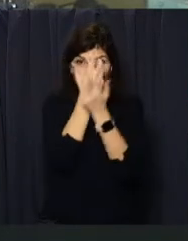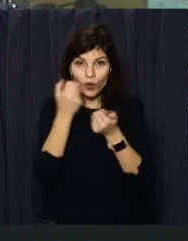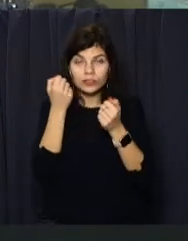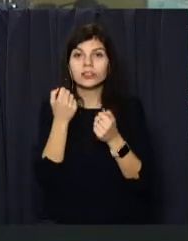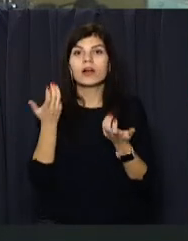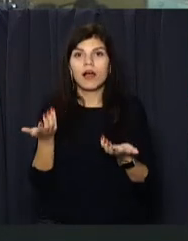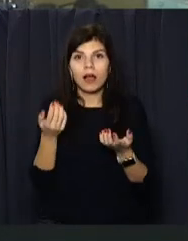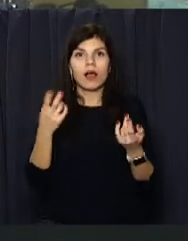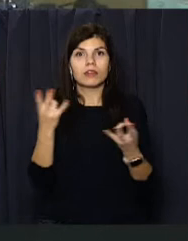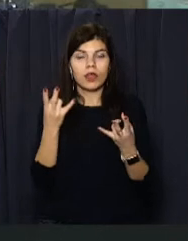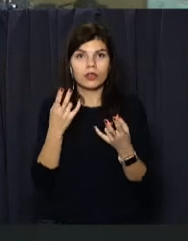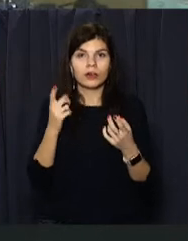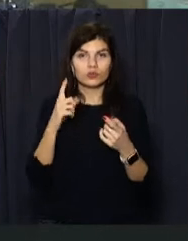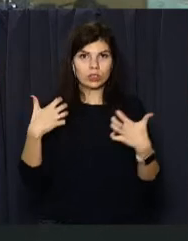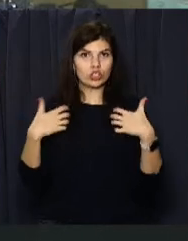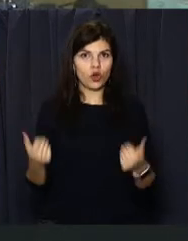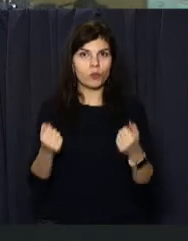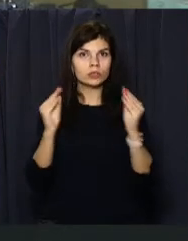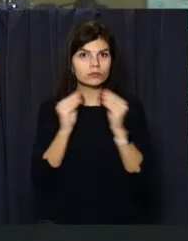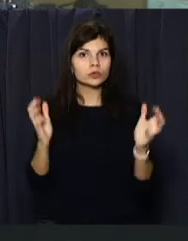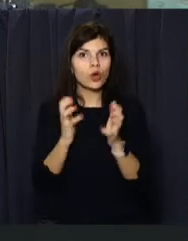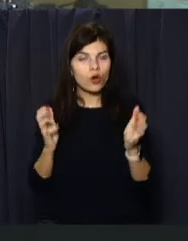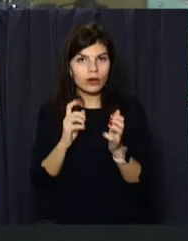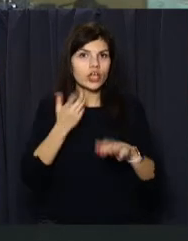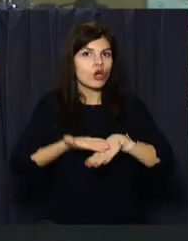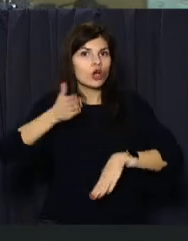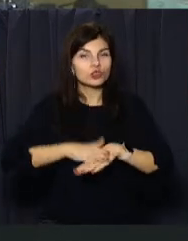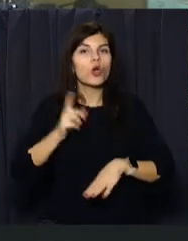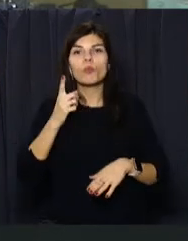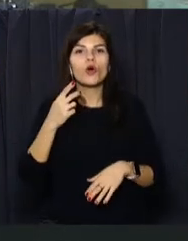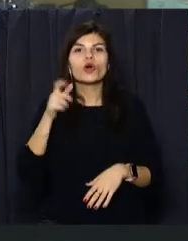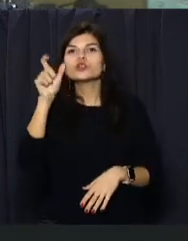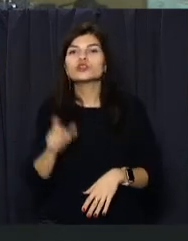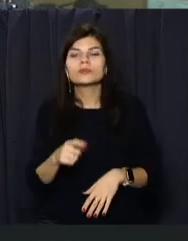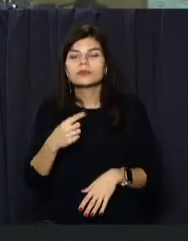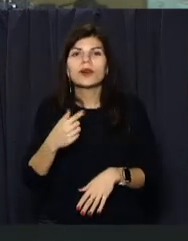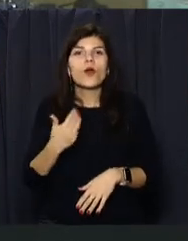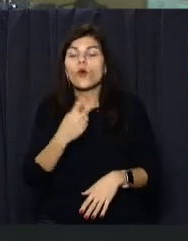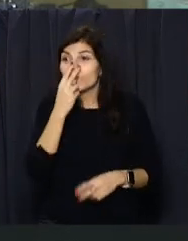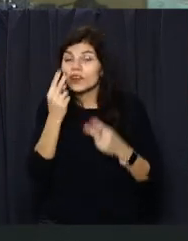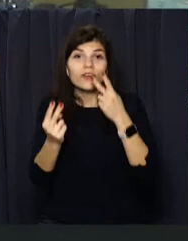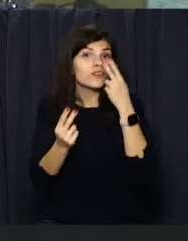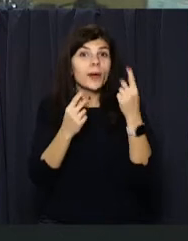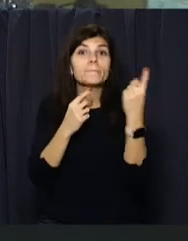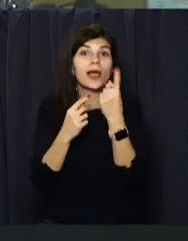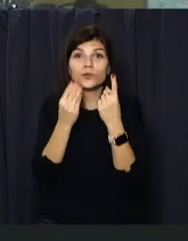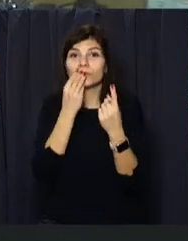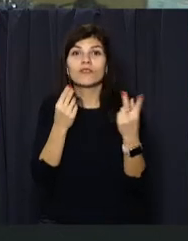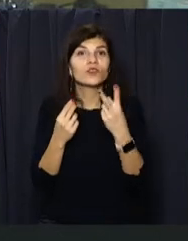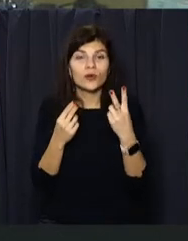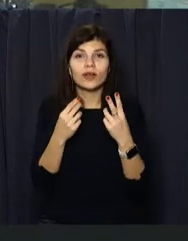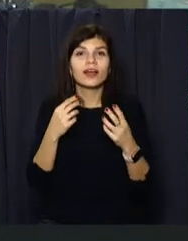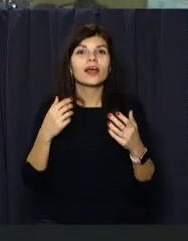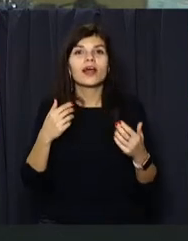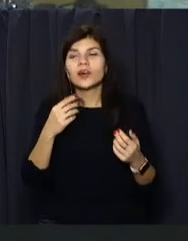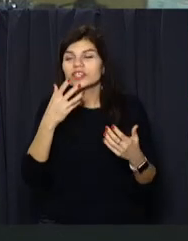завдання залишитись у доброму здоров'ї ускладнюється. Адже українська душа воліє на столі бачити перше і друге своє і